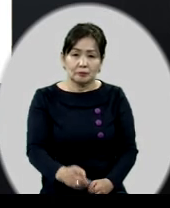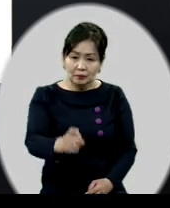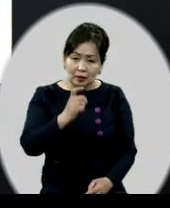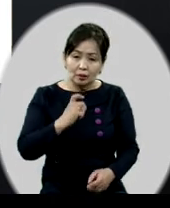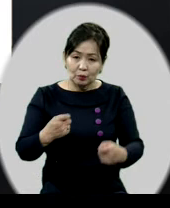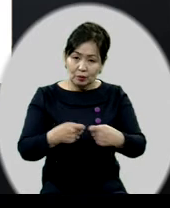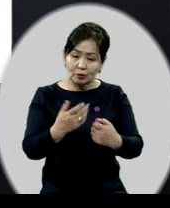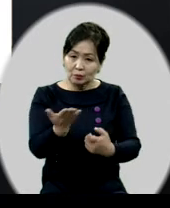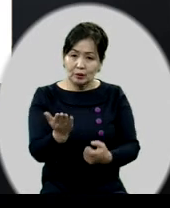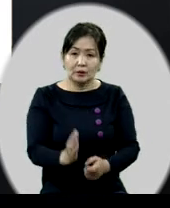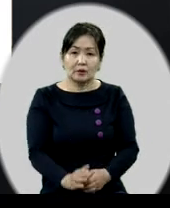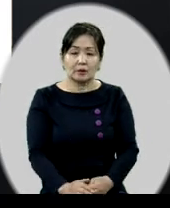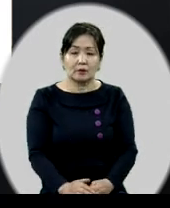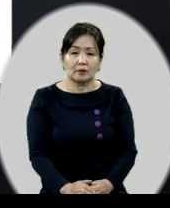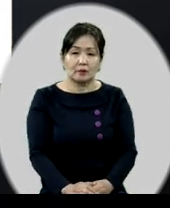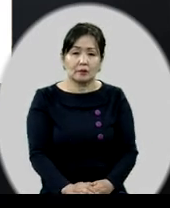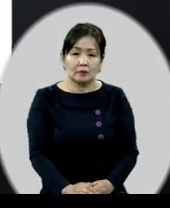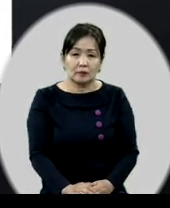Хариугаа тулгая.